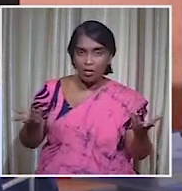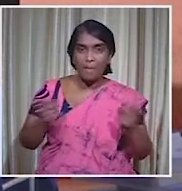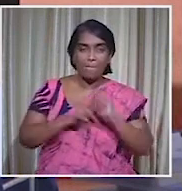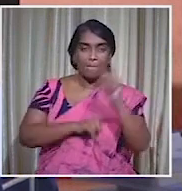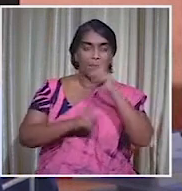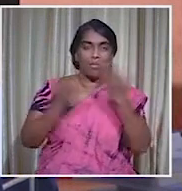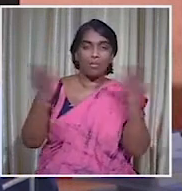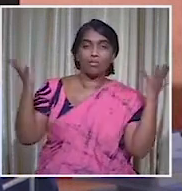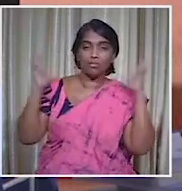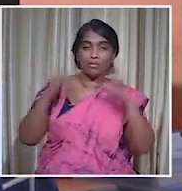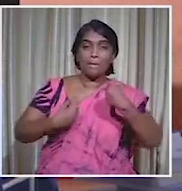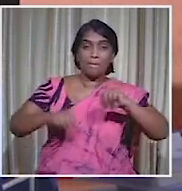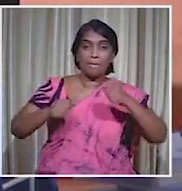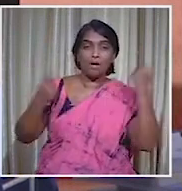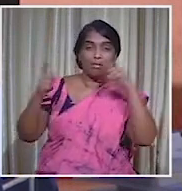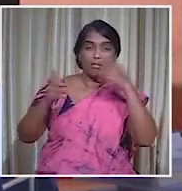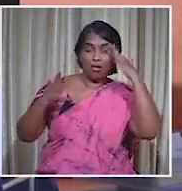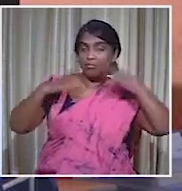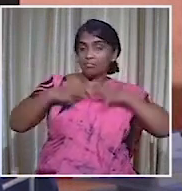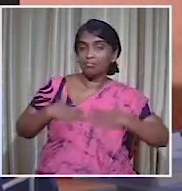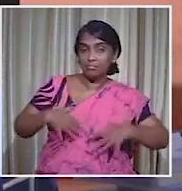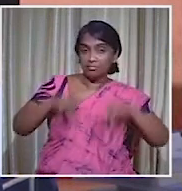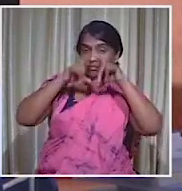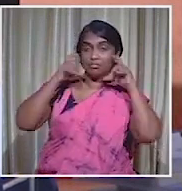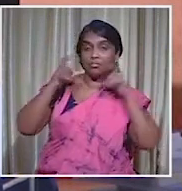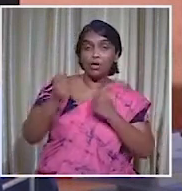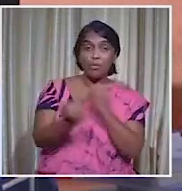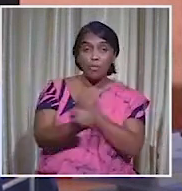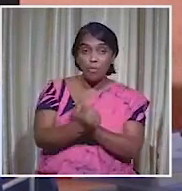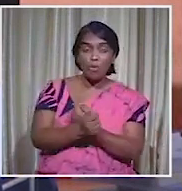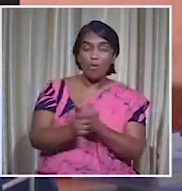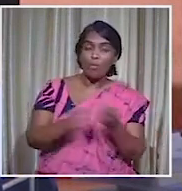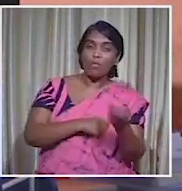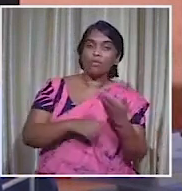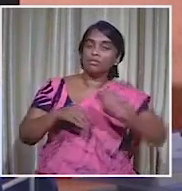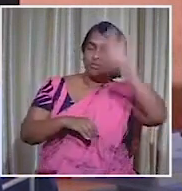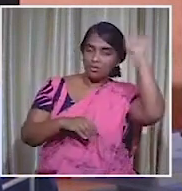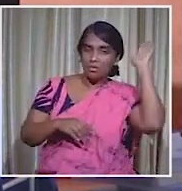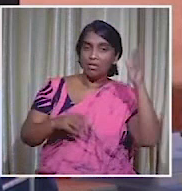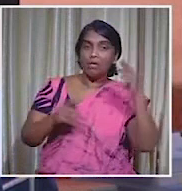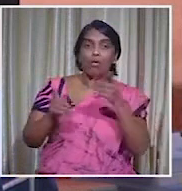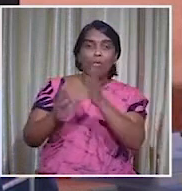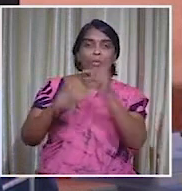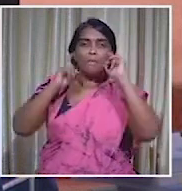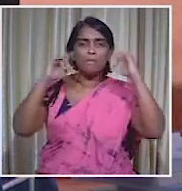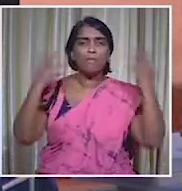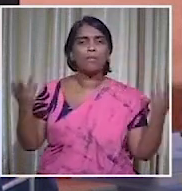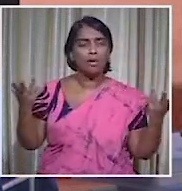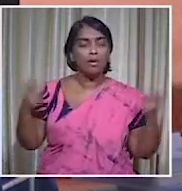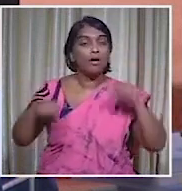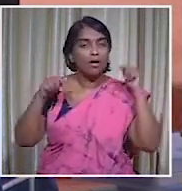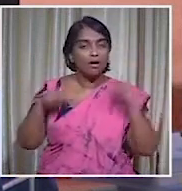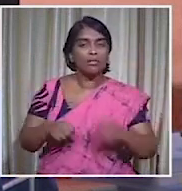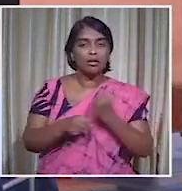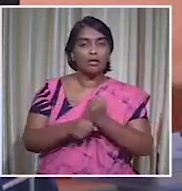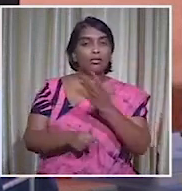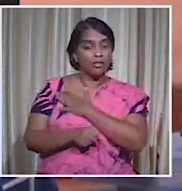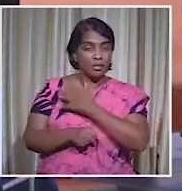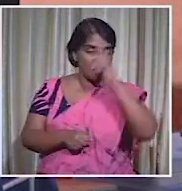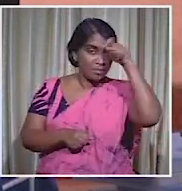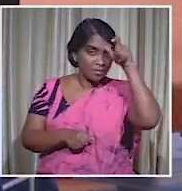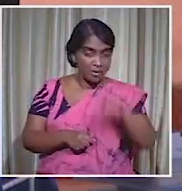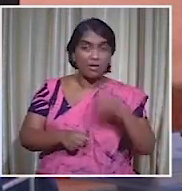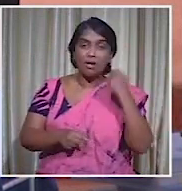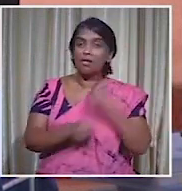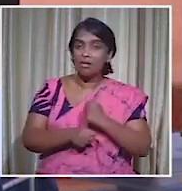පාර්ලිමේන්තුව වටරවමට මෝටර් බයික් වල ඇවිල්ලා කළු ඇඳුම් ඇඳගෙන ඇවිල්ලා පොලිසියෙන් ගහලලා ඌ අන්තිමට කවුද කියලා දන්නේ නැහැ අද ගෝඨාභය රාජපක්ෂ මහත්තයාටයි